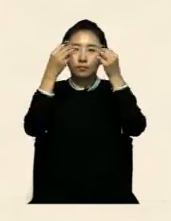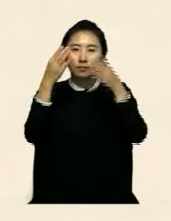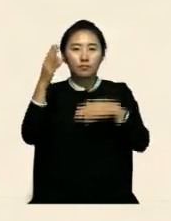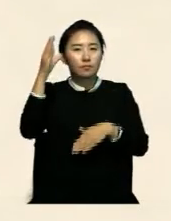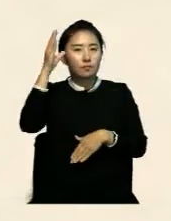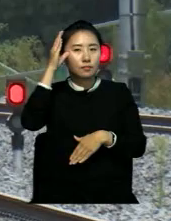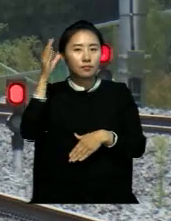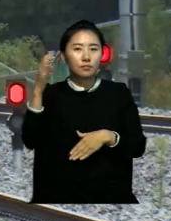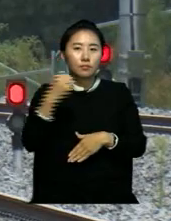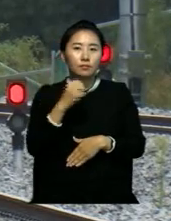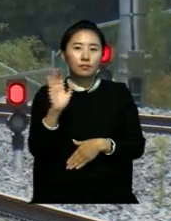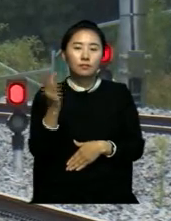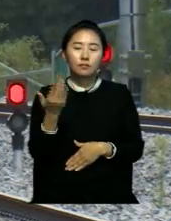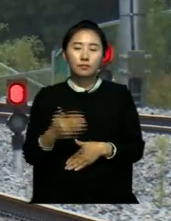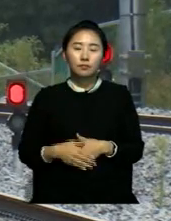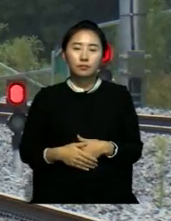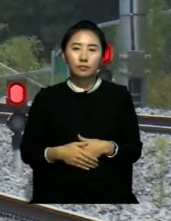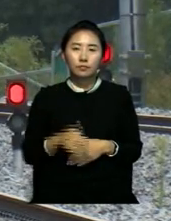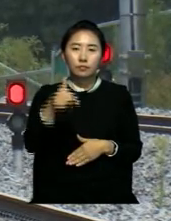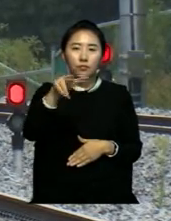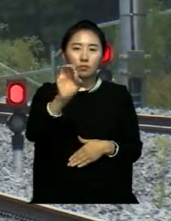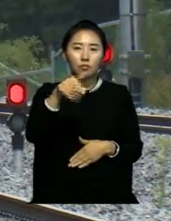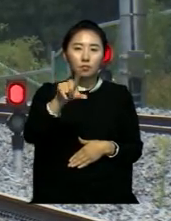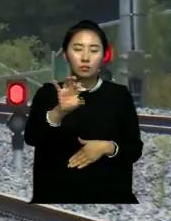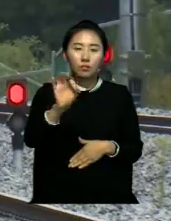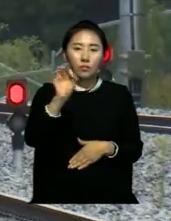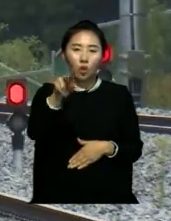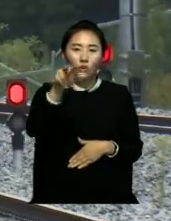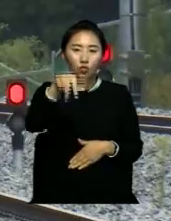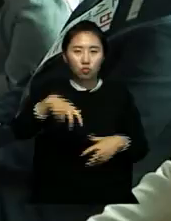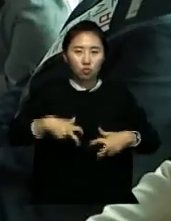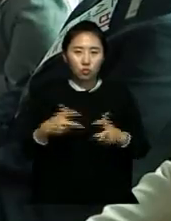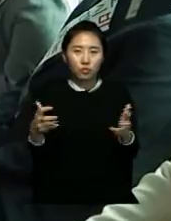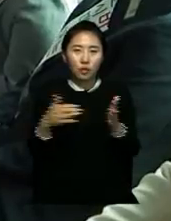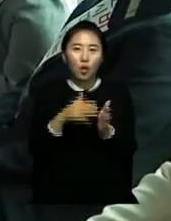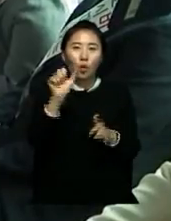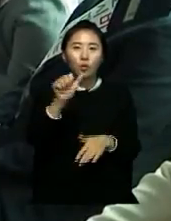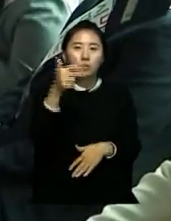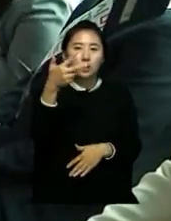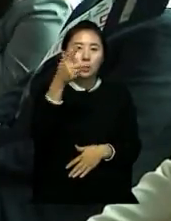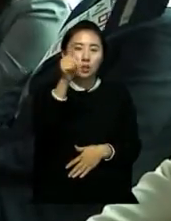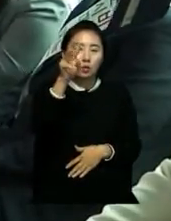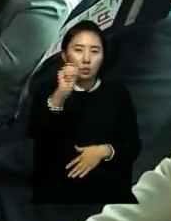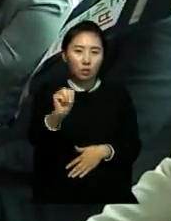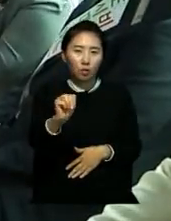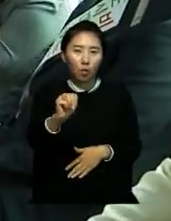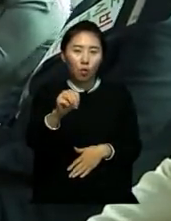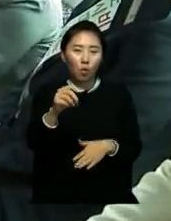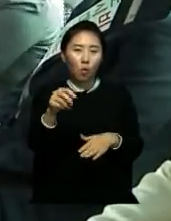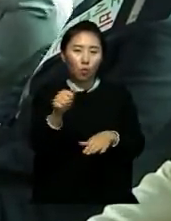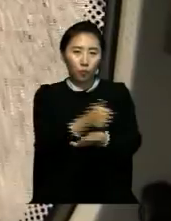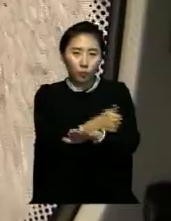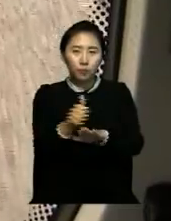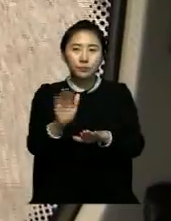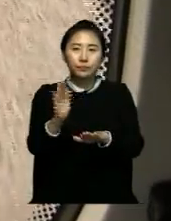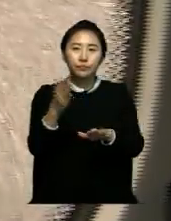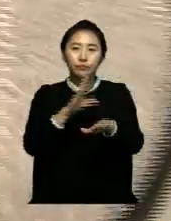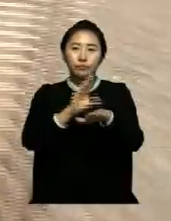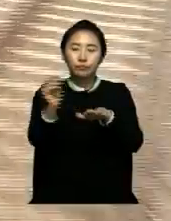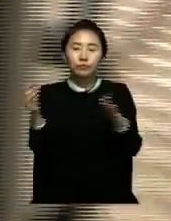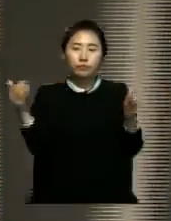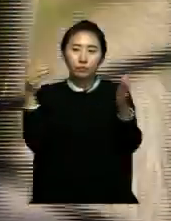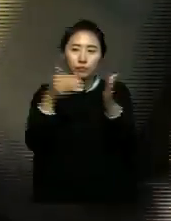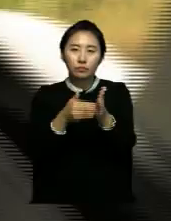기대를 갖게 됩니다. 경강선은 여주시에서 성남시까지 57km 구간을 왕복 운행하게 되며